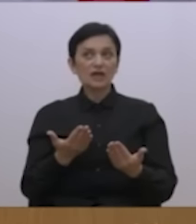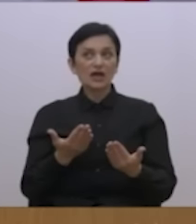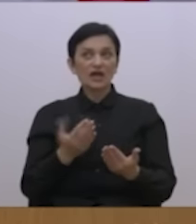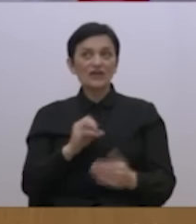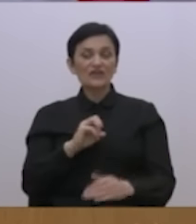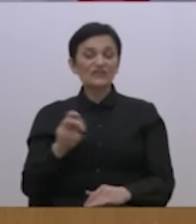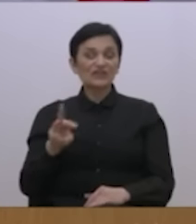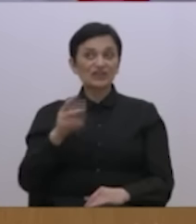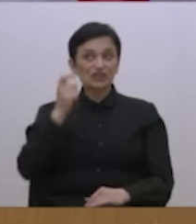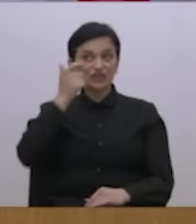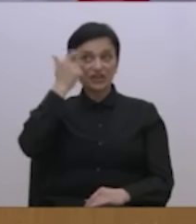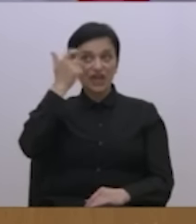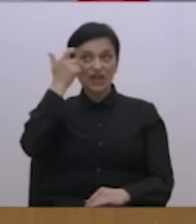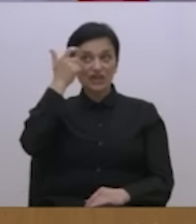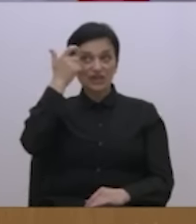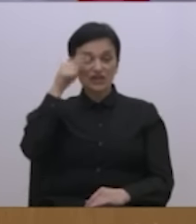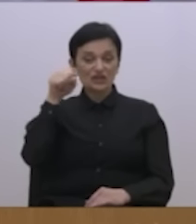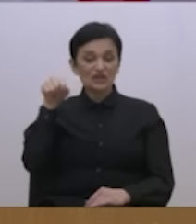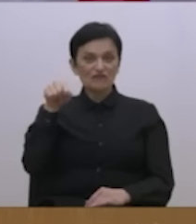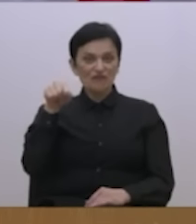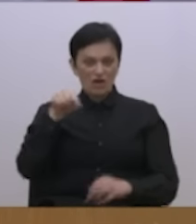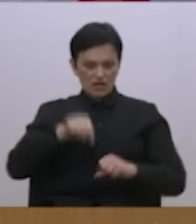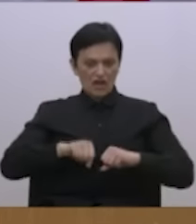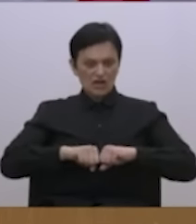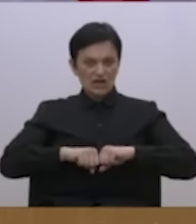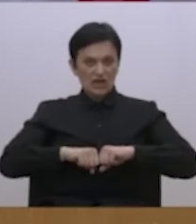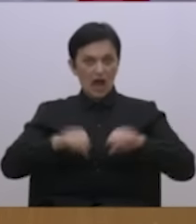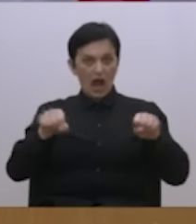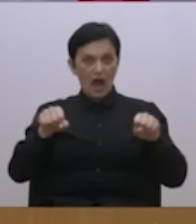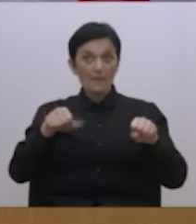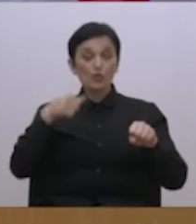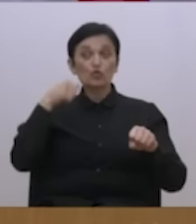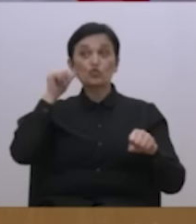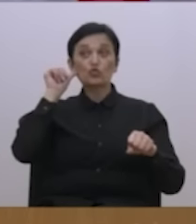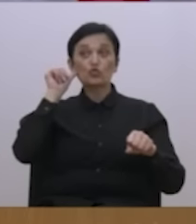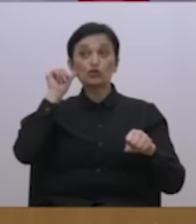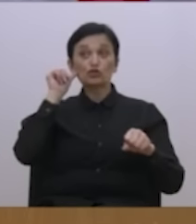ბიძინა ივანიშვილმა არ მოიკრიბა გამბედაობა და